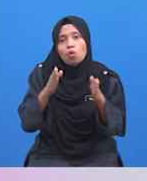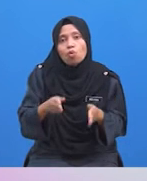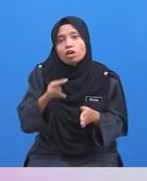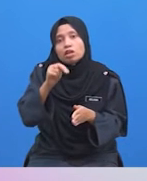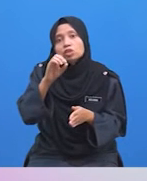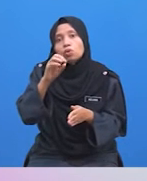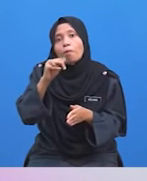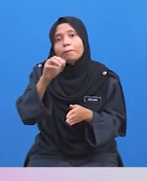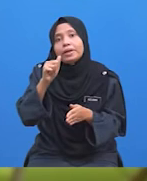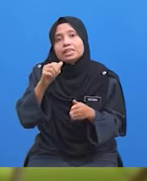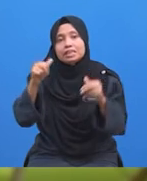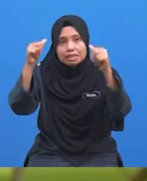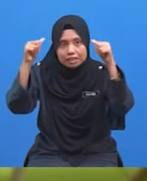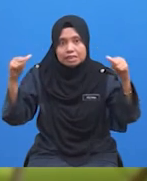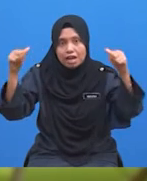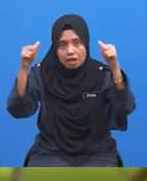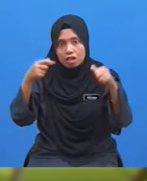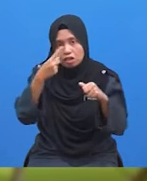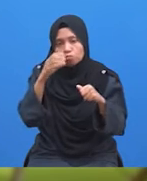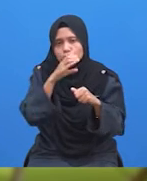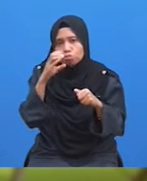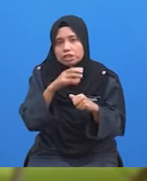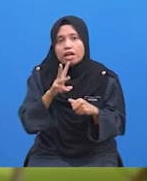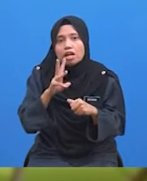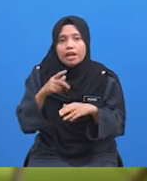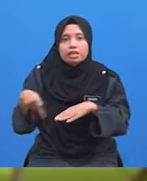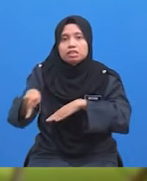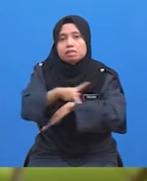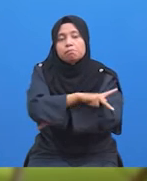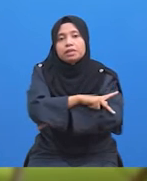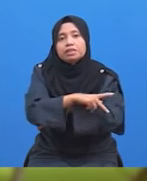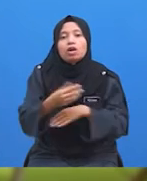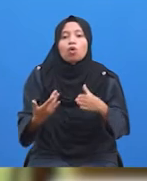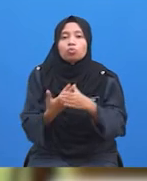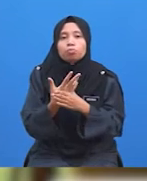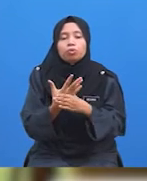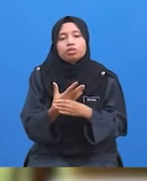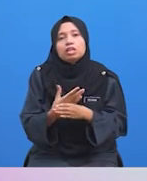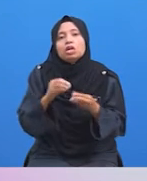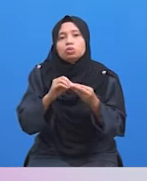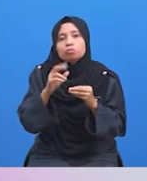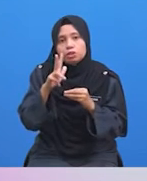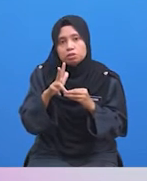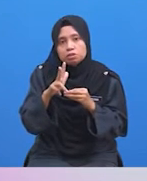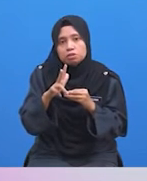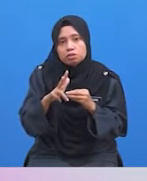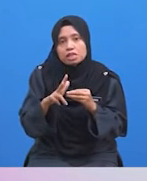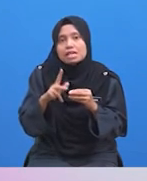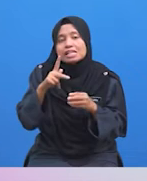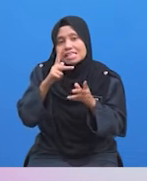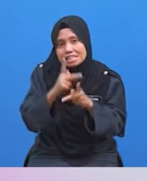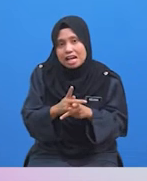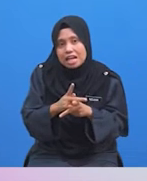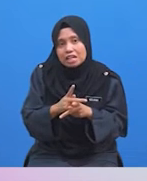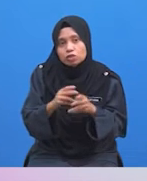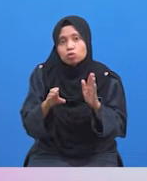badui di Negara Arab untuk mencari air dan pada rumput untuk ternak kan ketiga migrasi ke khas